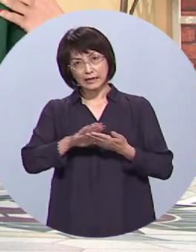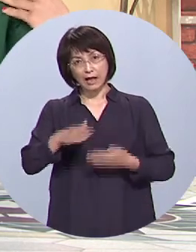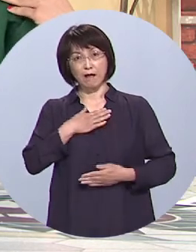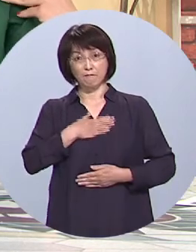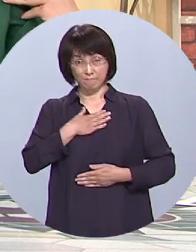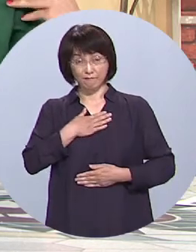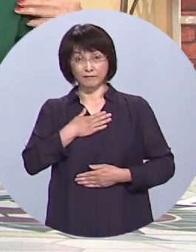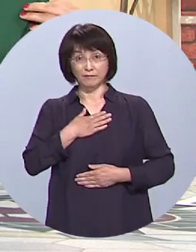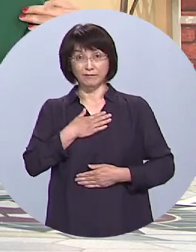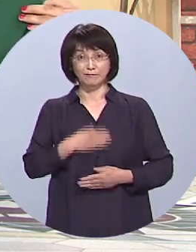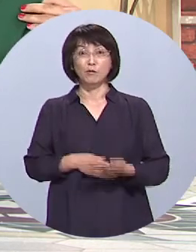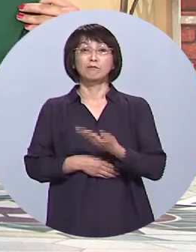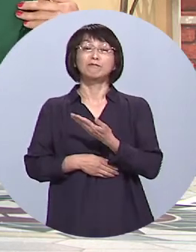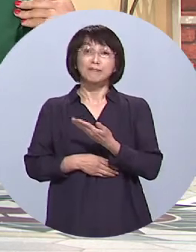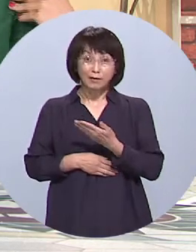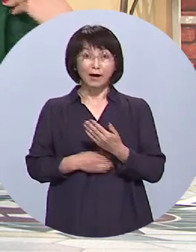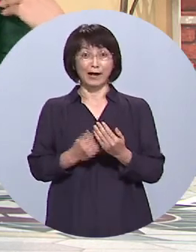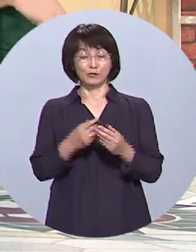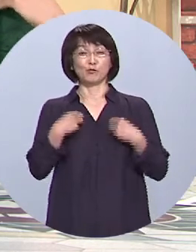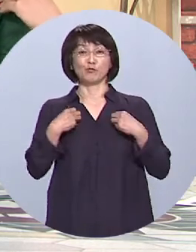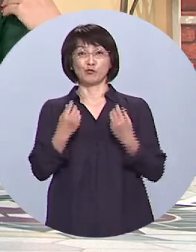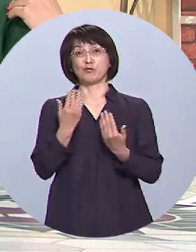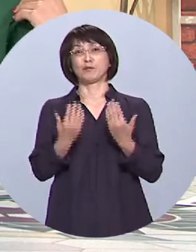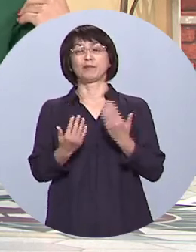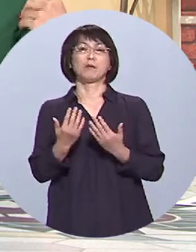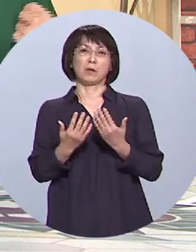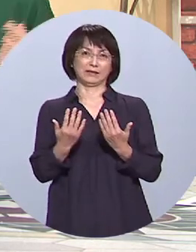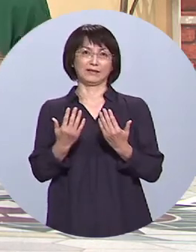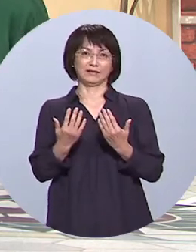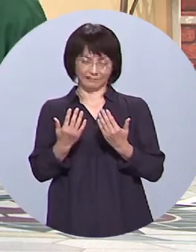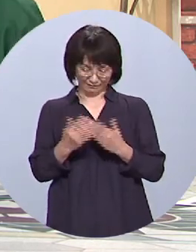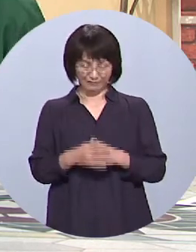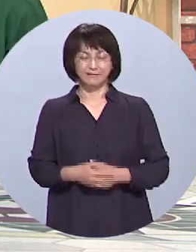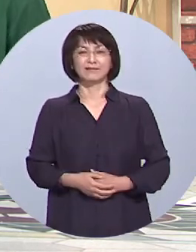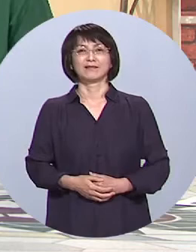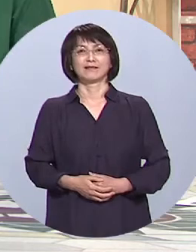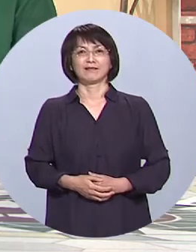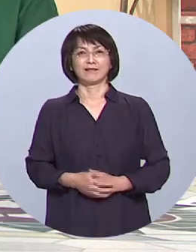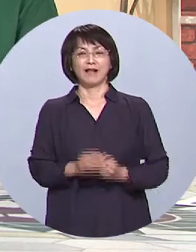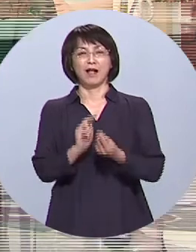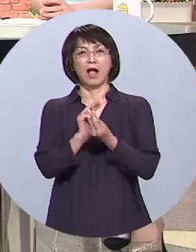内藤さんがもう緑 してますね。 さすが花旅の人、 ね、